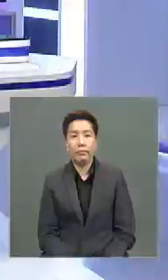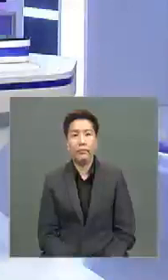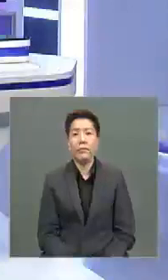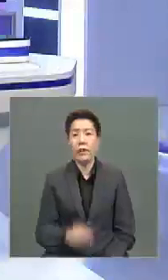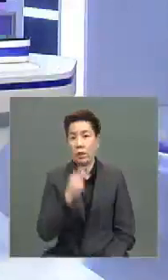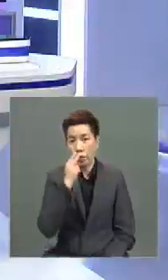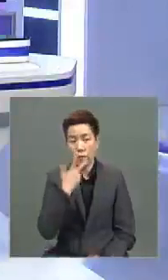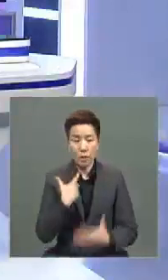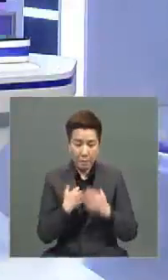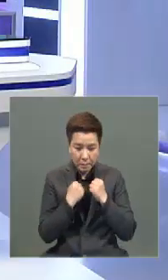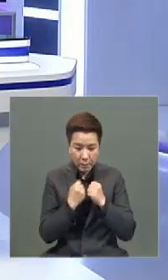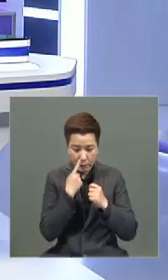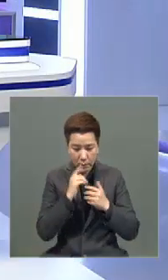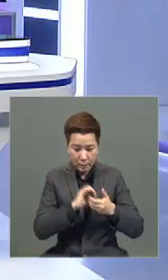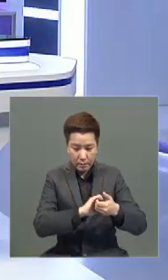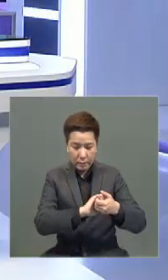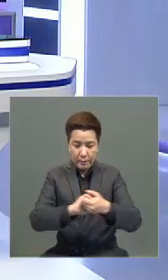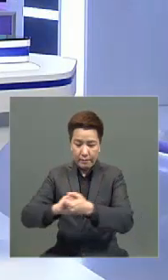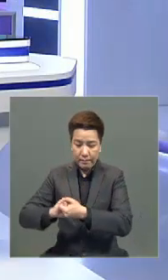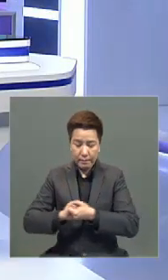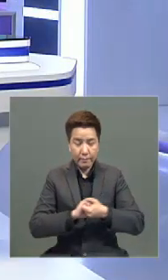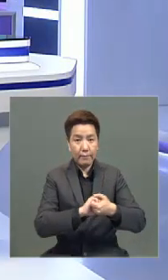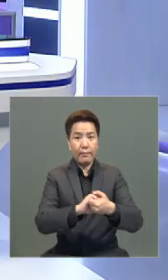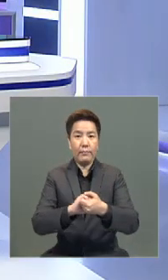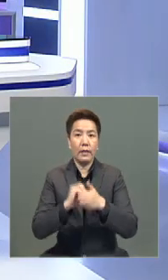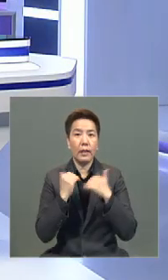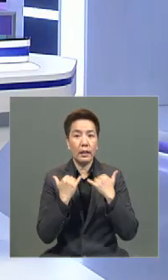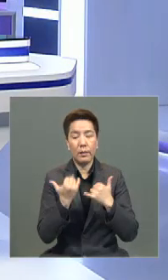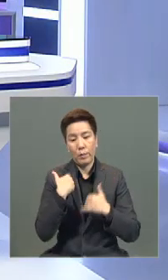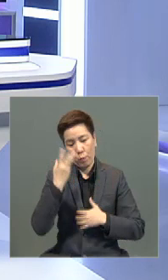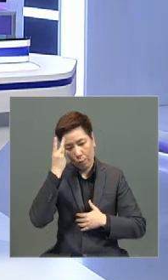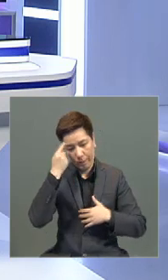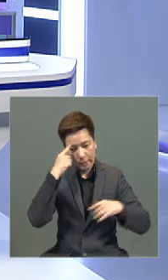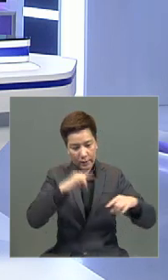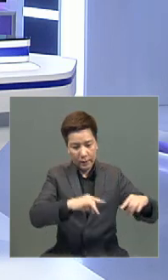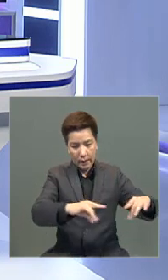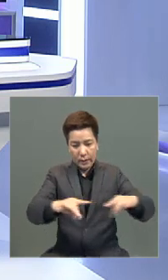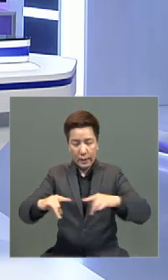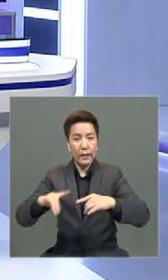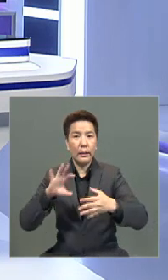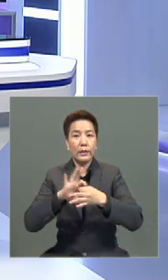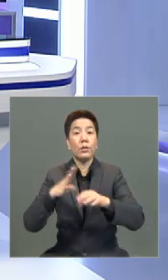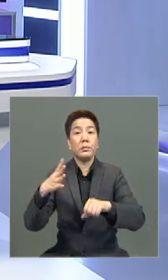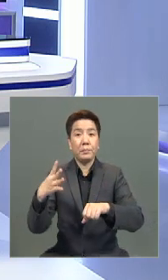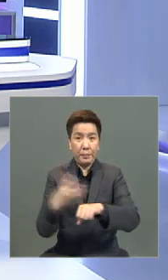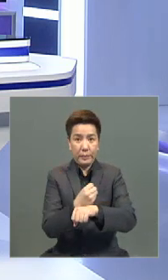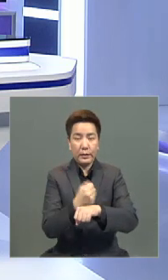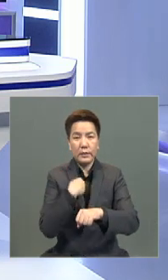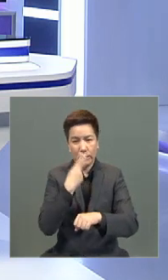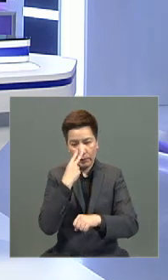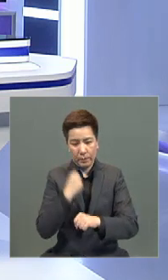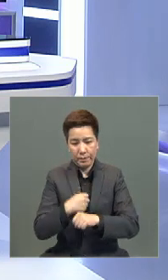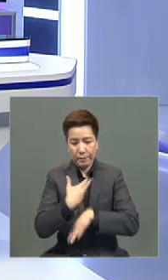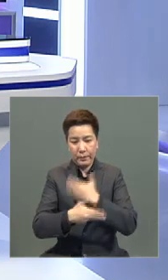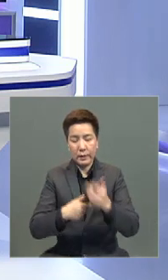มาดูความพยายามในการสร้างความปรองดองในบ้านเมืองนะครับหลังจากที่มีความเห็นที่ต่างกันด้วยทางการเมืองนะครับซึ่งผลที่เป็นรูปประธรรม